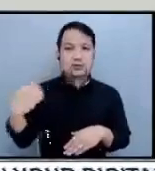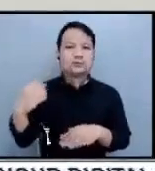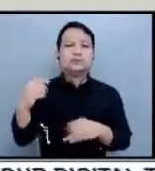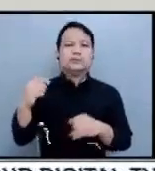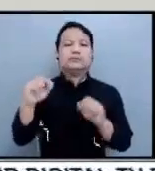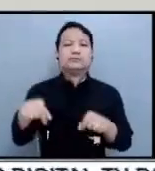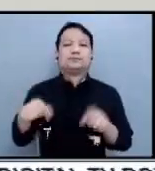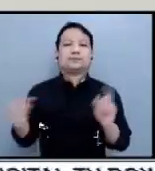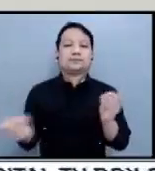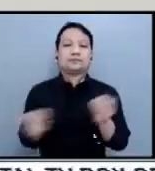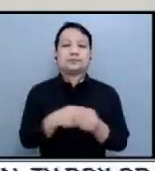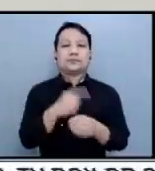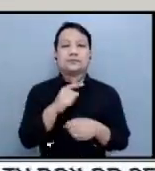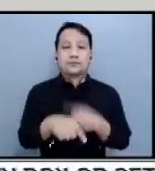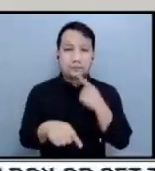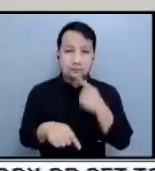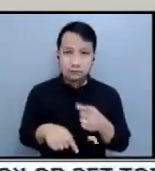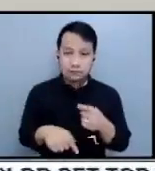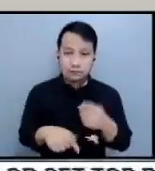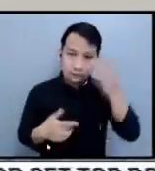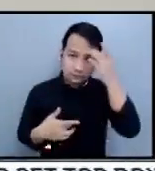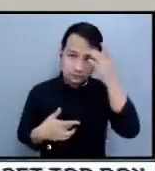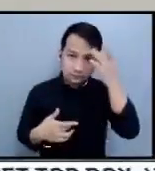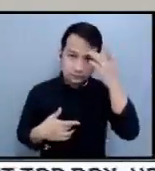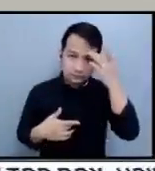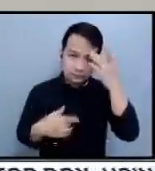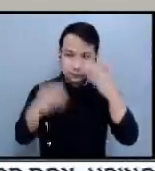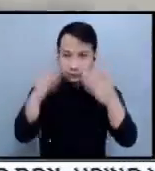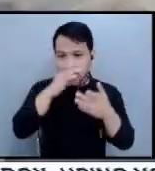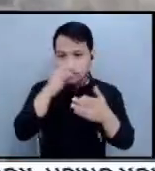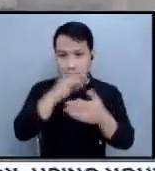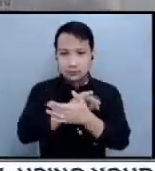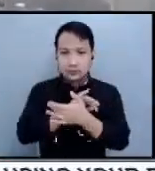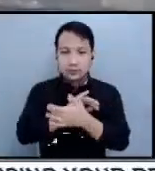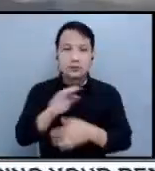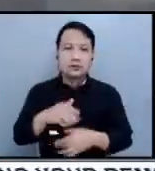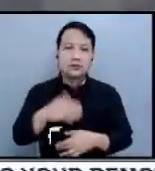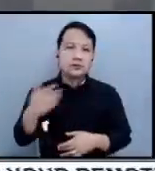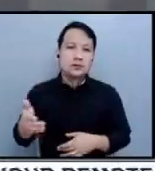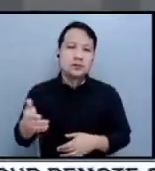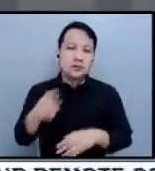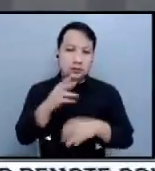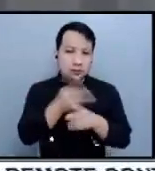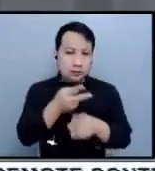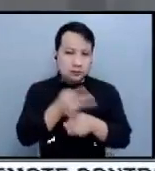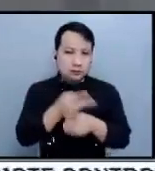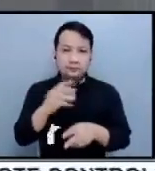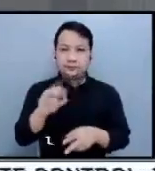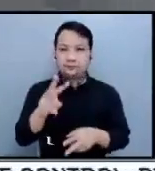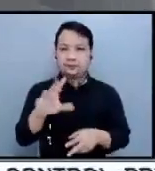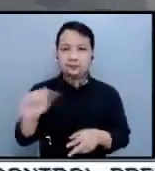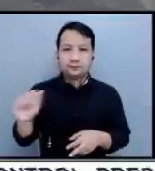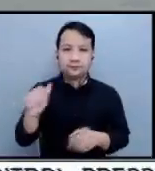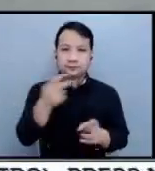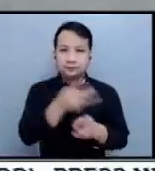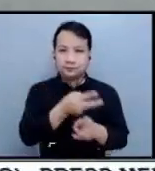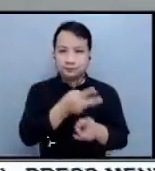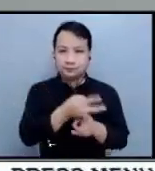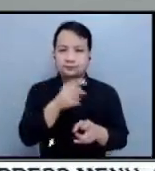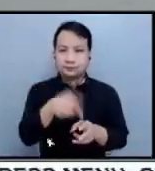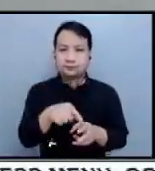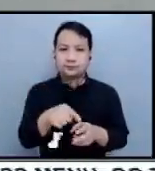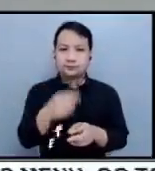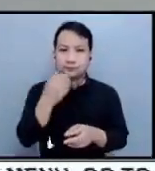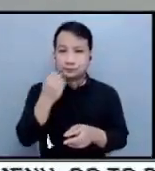sa trabaho ang mga may sakit nitong mga Pinoy workers. Samantala, nakabantay ang OWASP sa kalagayan ng ating mga kababayan sa Hong